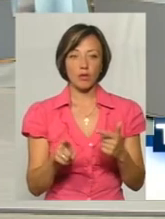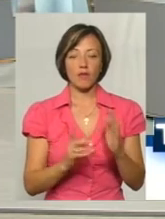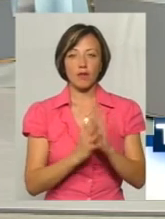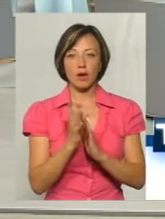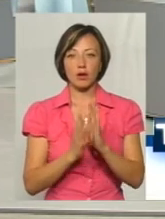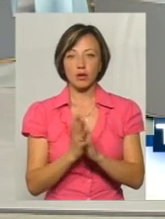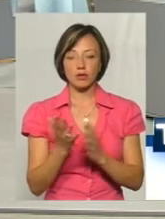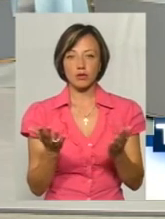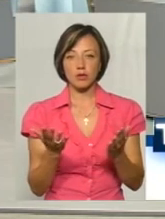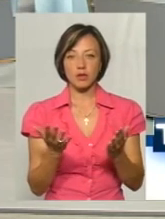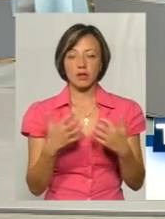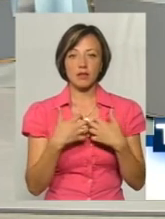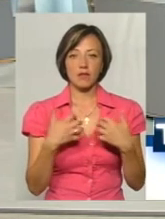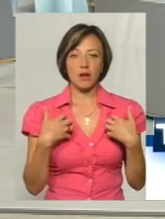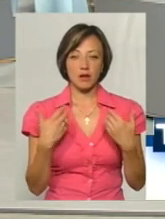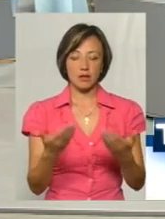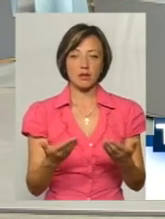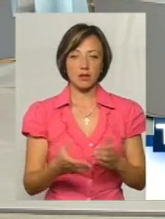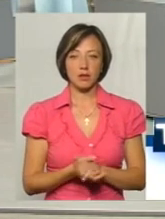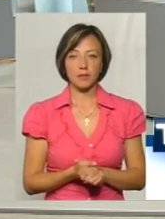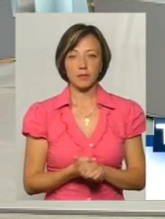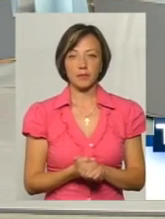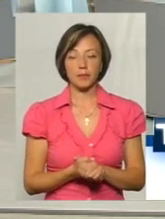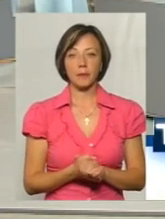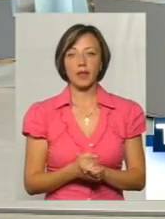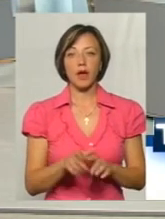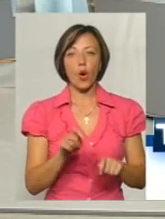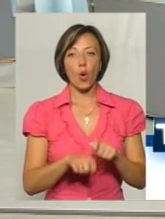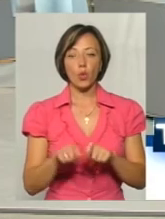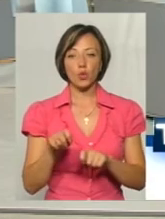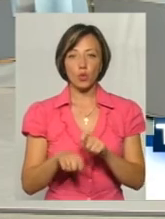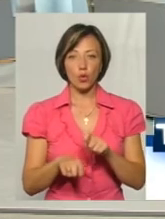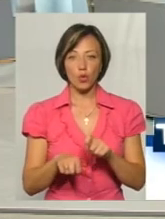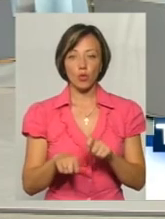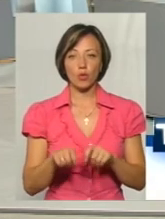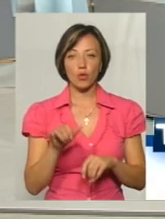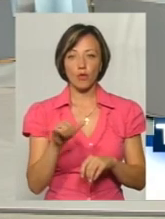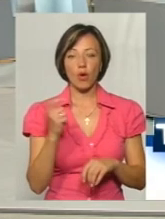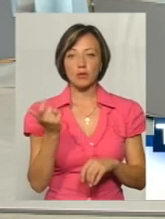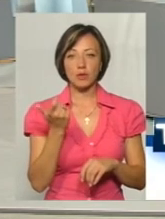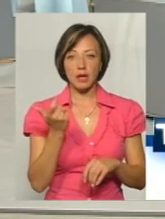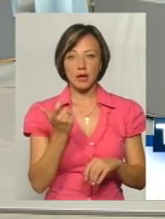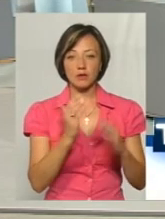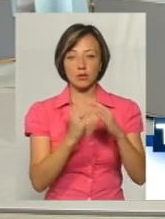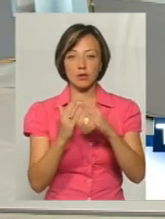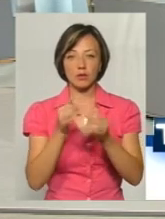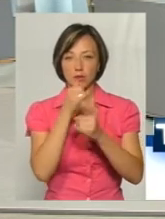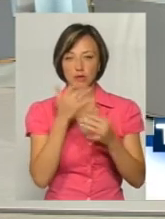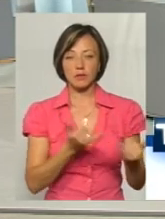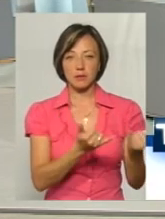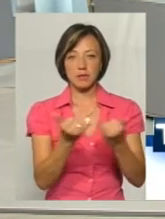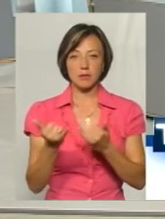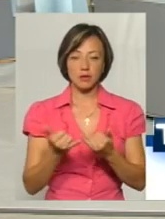вирощена тварини їхні. От. Тобто контролю вид. В господарствах населення ми не можемо